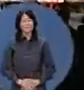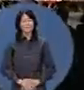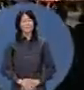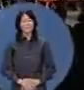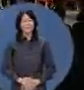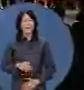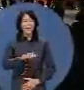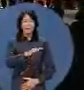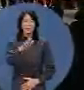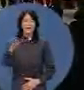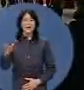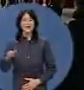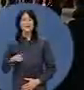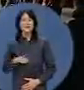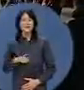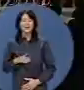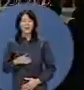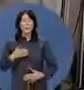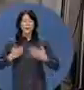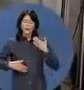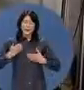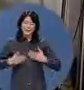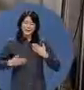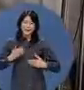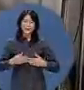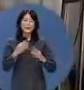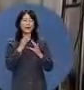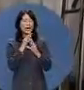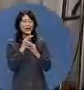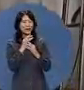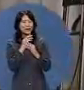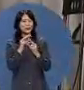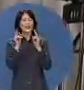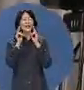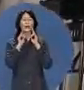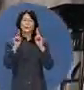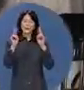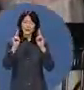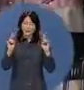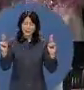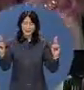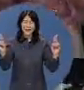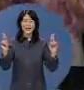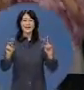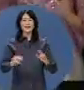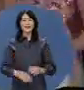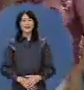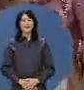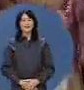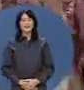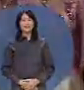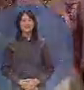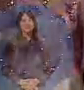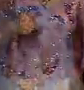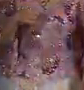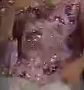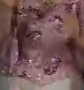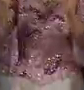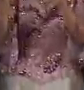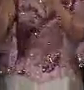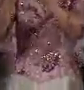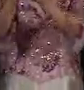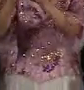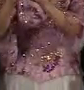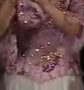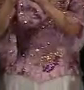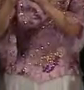どのグループも体全体でリズムを取りながら表情豊かに日頃の練習の成果を発表していました。